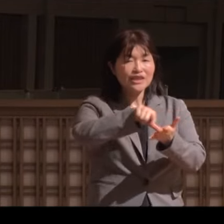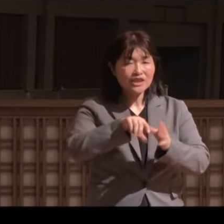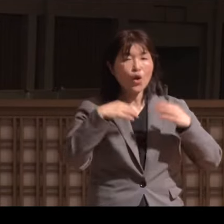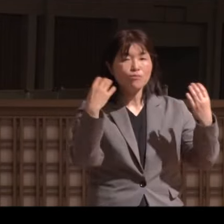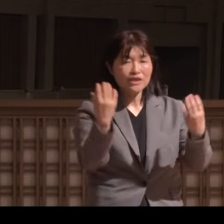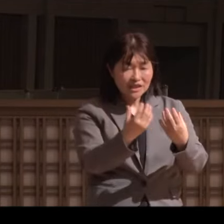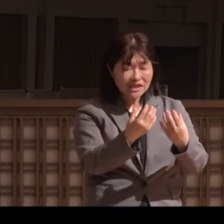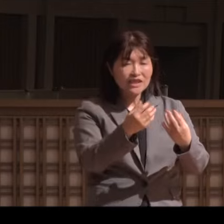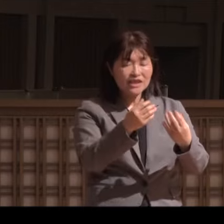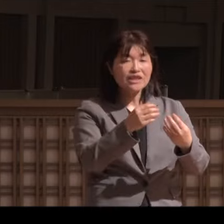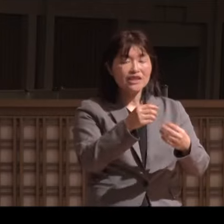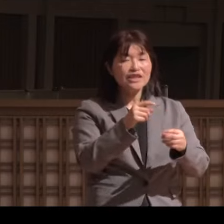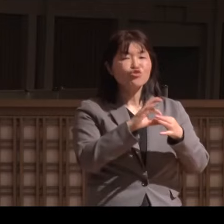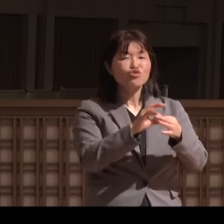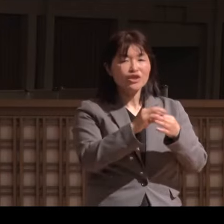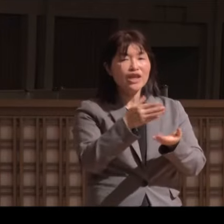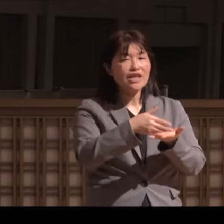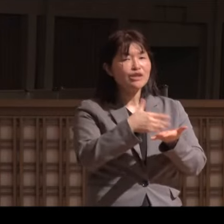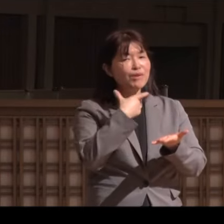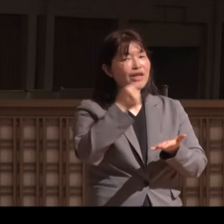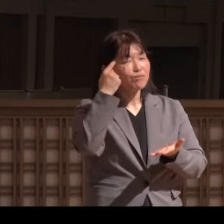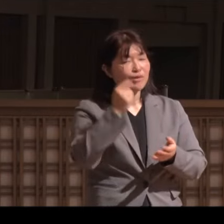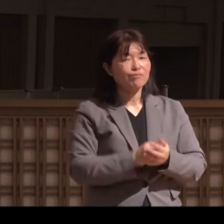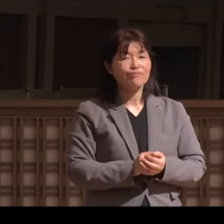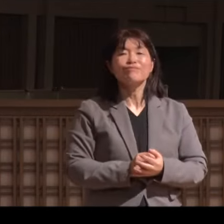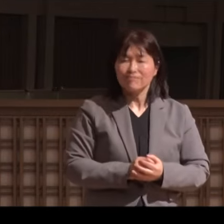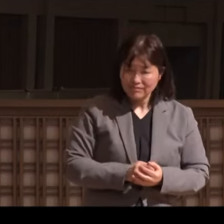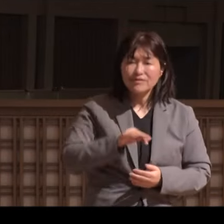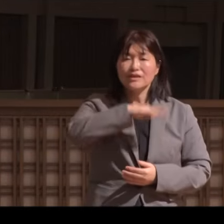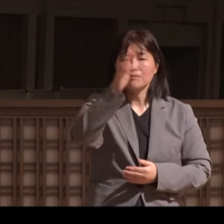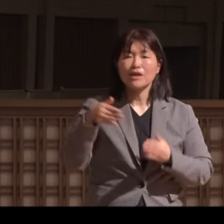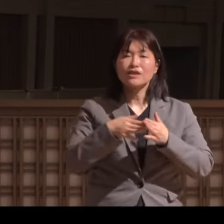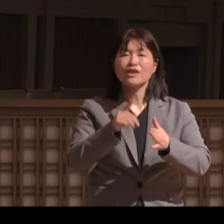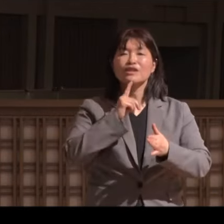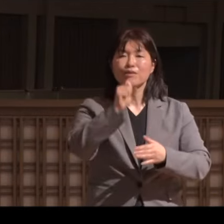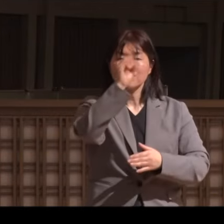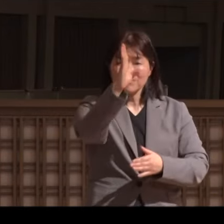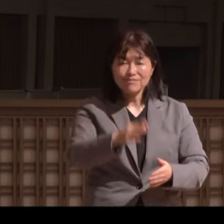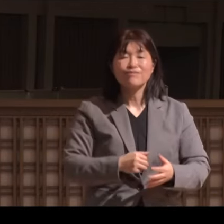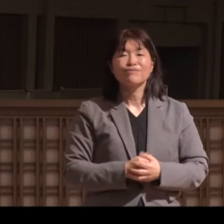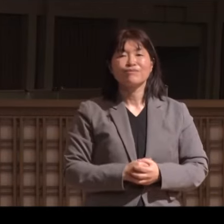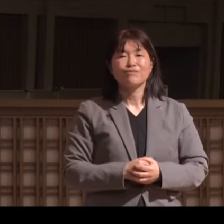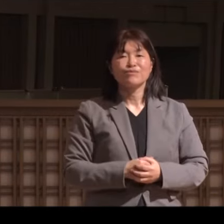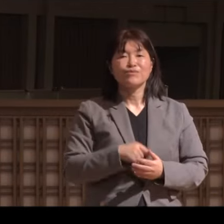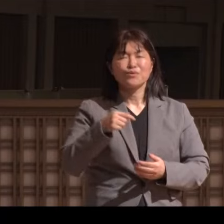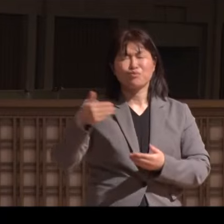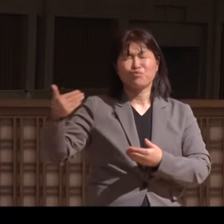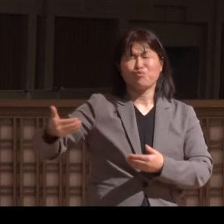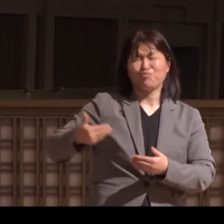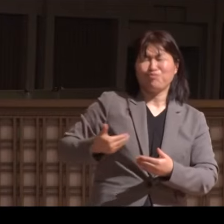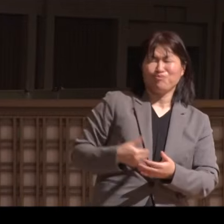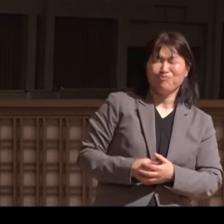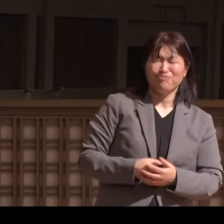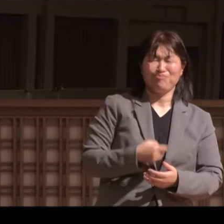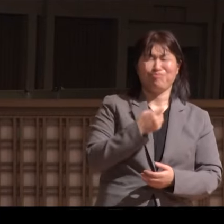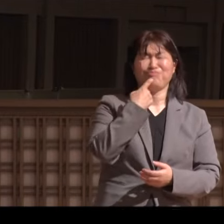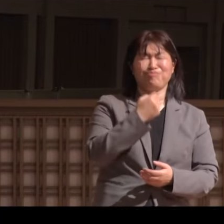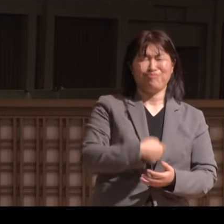話伺うと思いますよろしくお願いしますはいえ崎と申しますよろしくお願いいたしますなんでこんやと思います